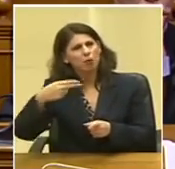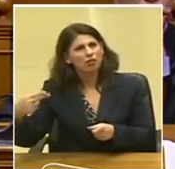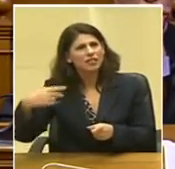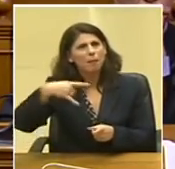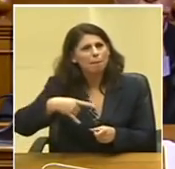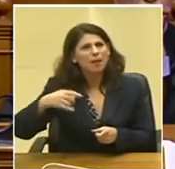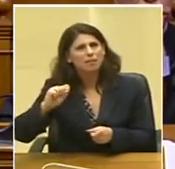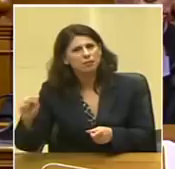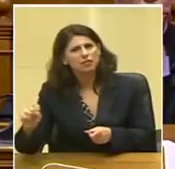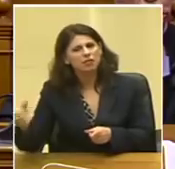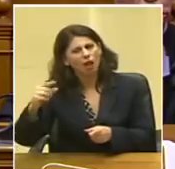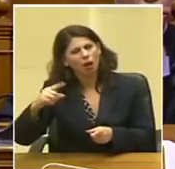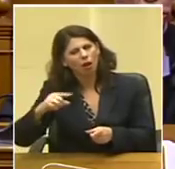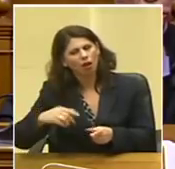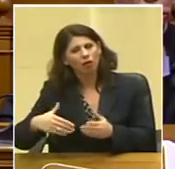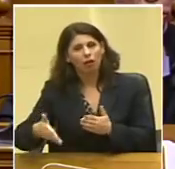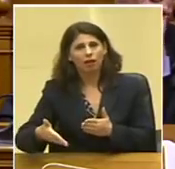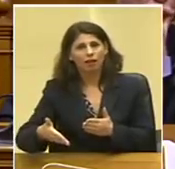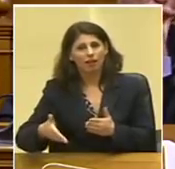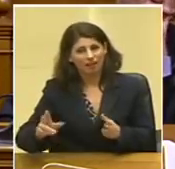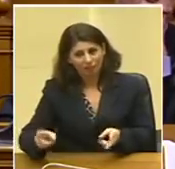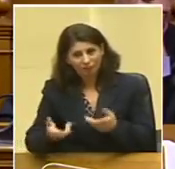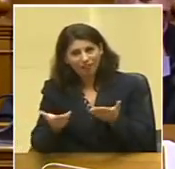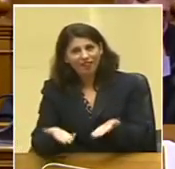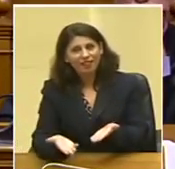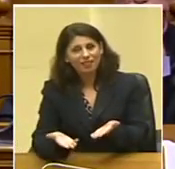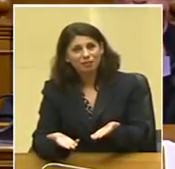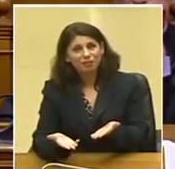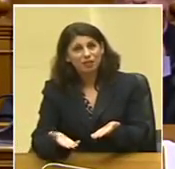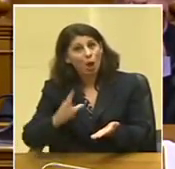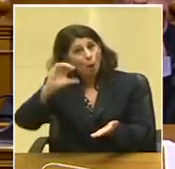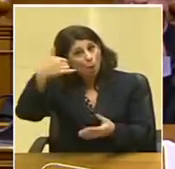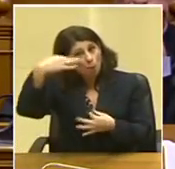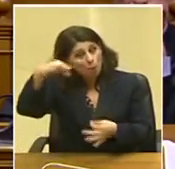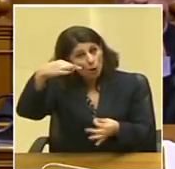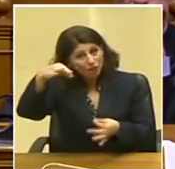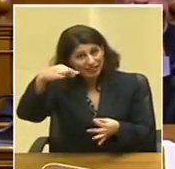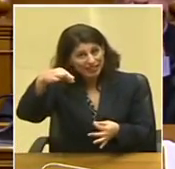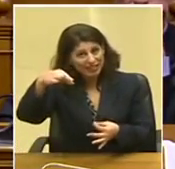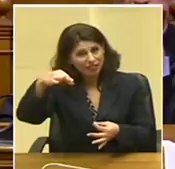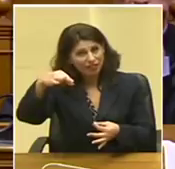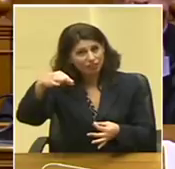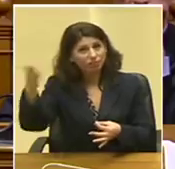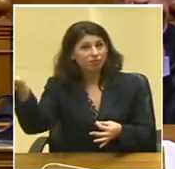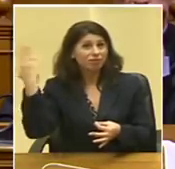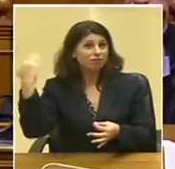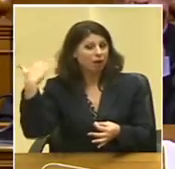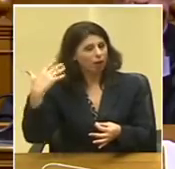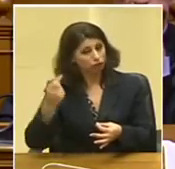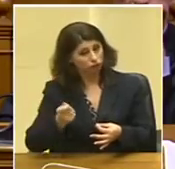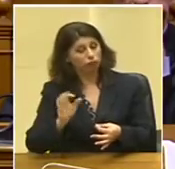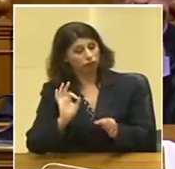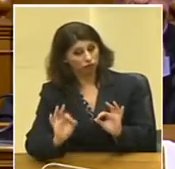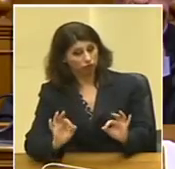άλλες. Όμως τι να το κάνεις, όταν κοσμεί το πρωτοσέλιδο μιας παλαιόθεν έγκριτης και